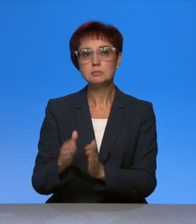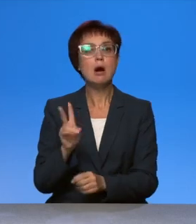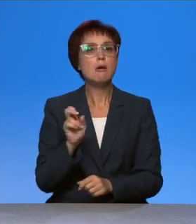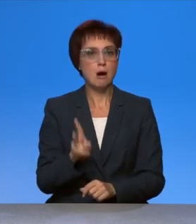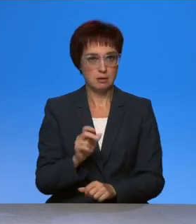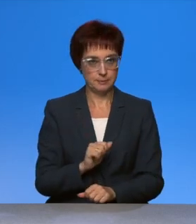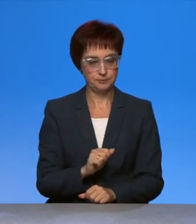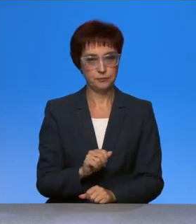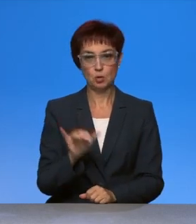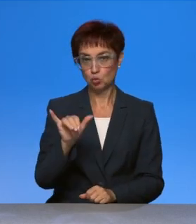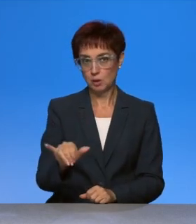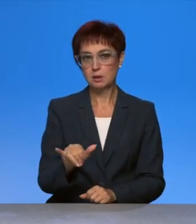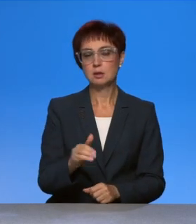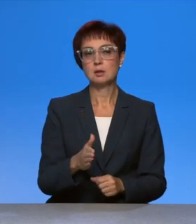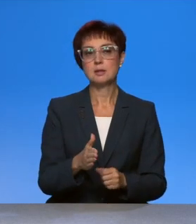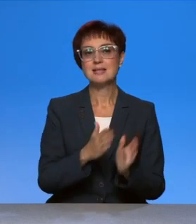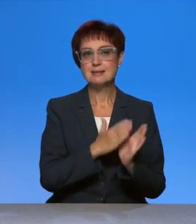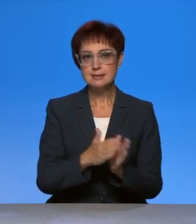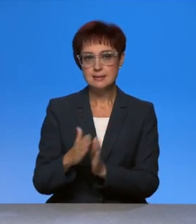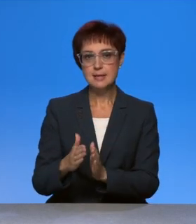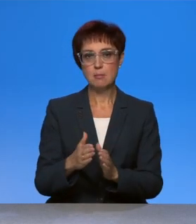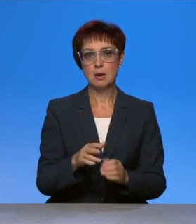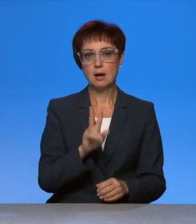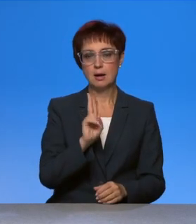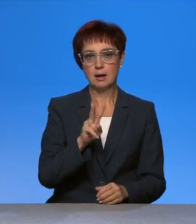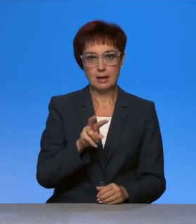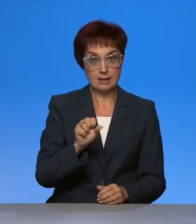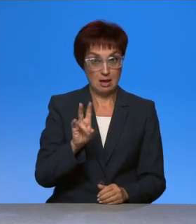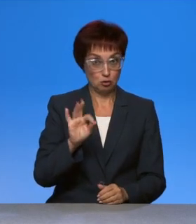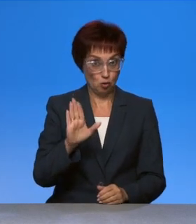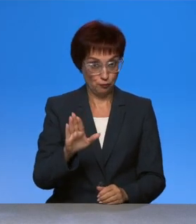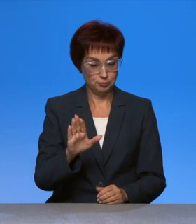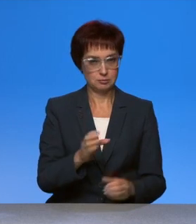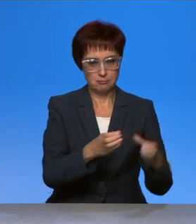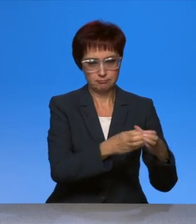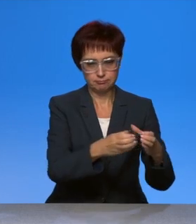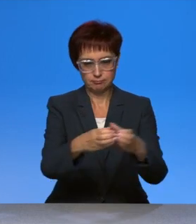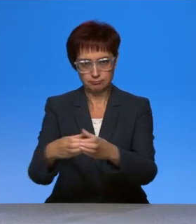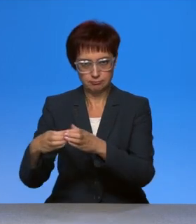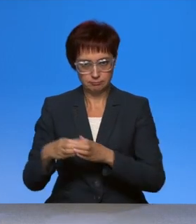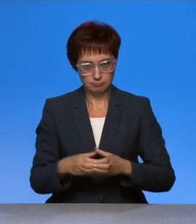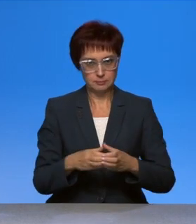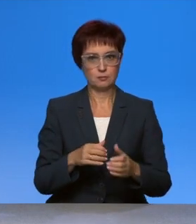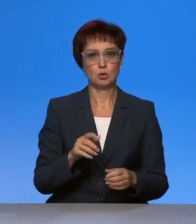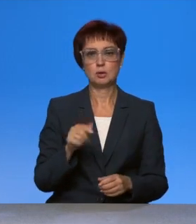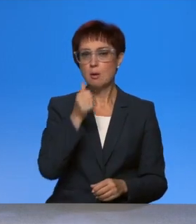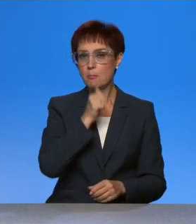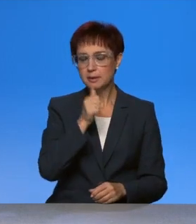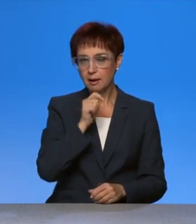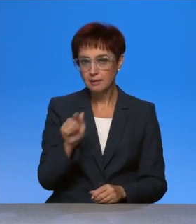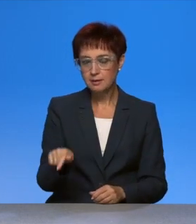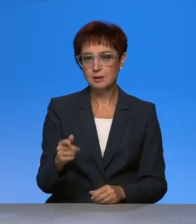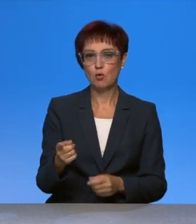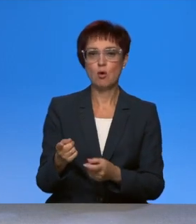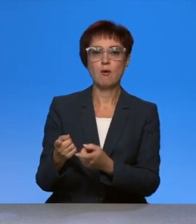сказать интересный факт. Его пытались, конечно же, втянуть в семью папуасов и прислали ему девушку даже для того,